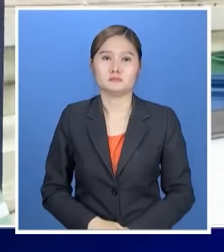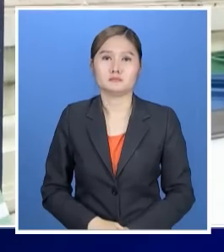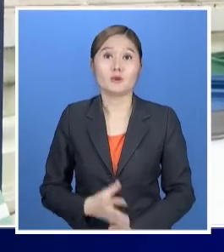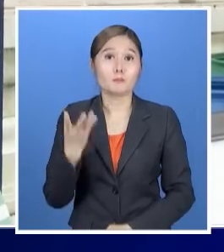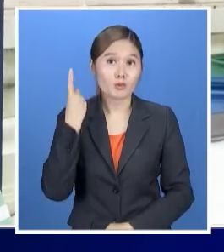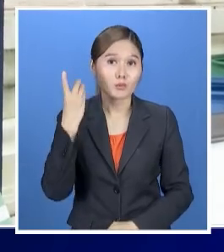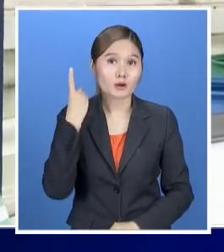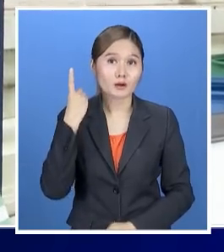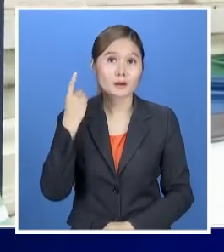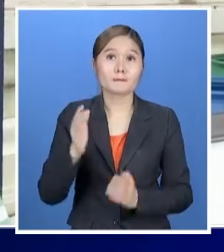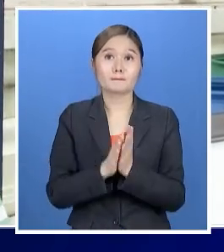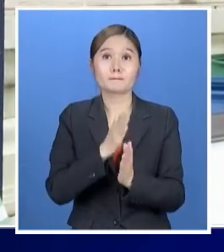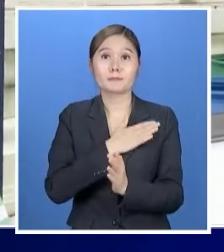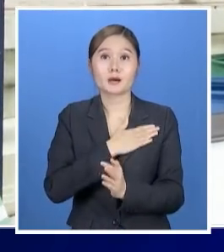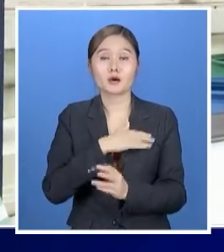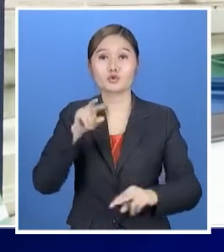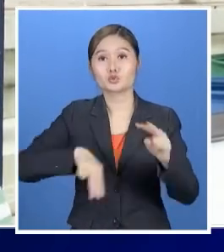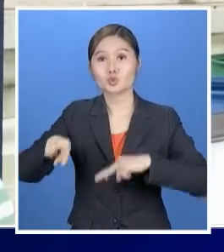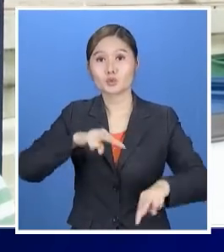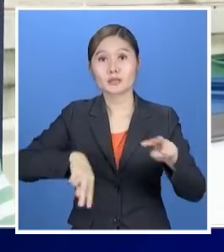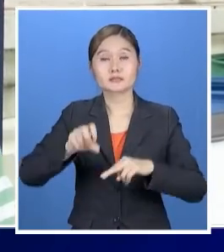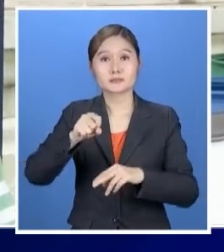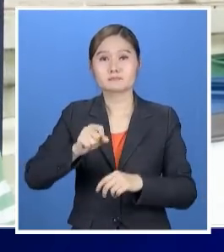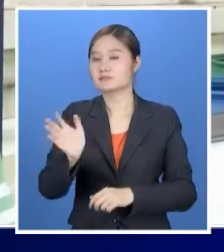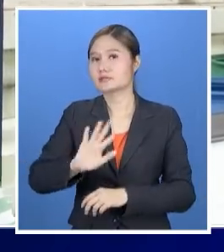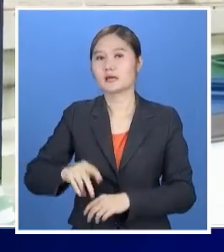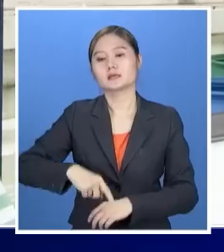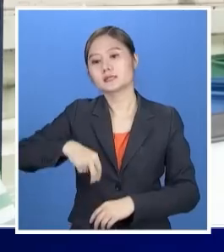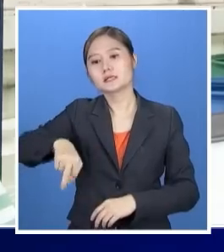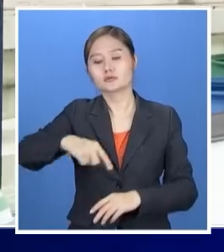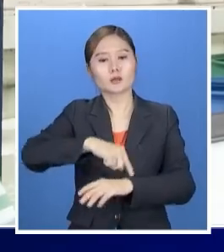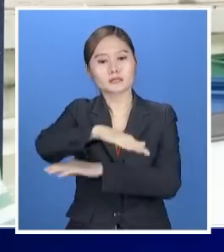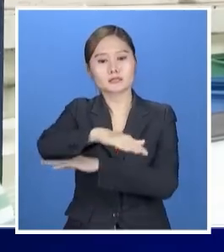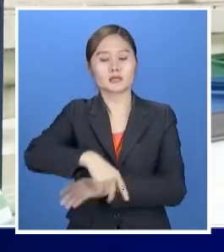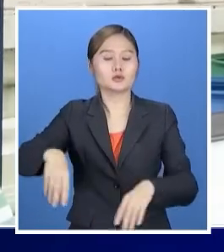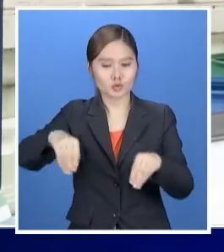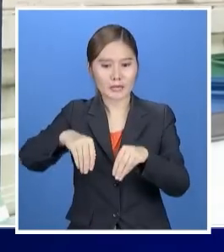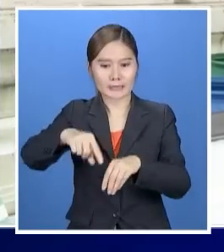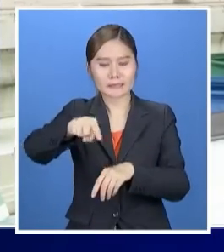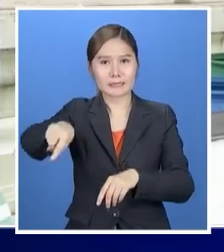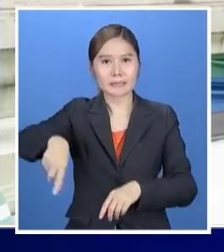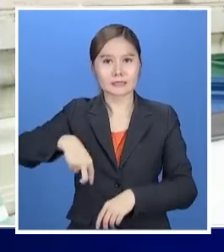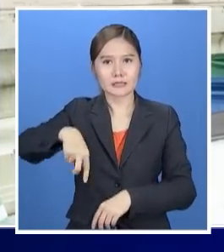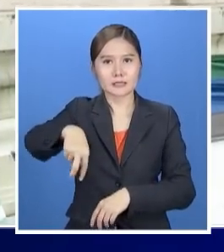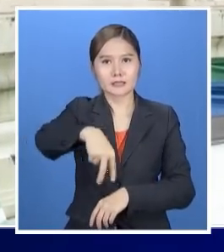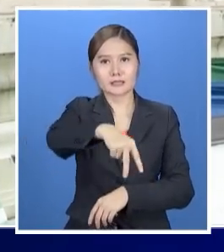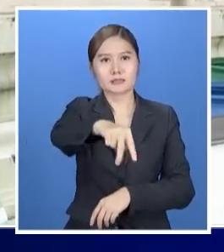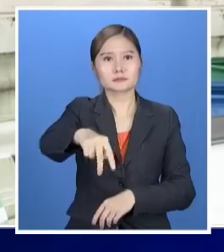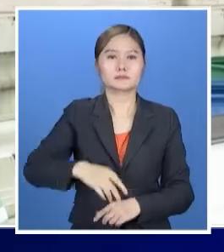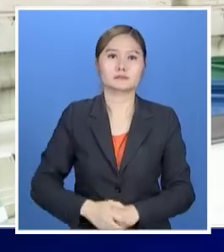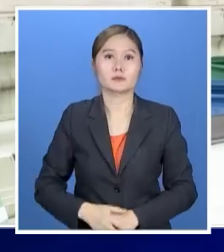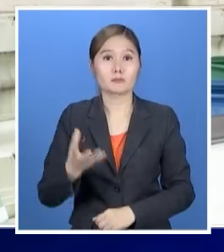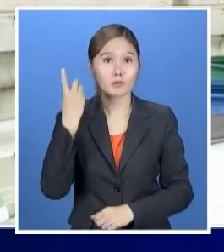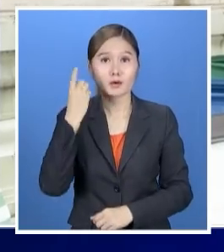เมื่อวานปกติแล้วพระท่านก็จะคอยดูแลอยู่ตรงนี้หรือยังว่า ไม่แล้วเขาเดินอยู่เย็นๆเขาอยู่แถวๆนี้ฮะพระ